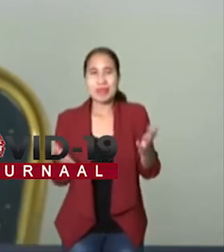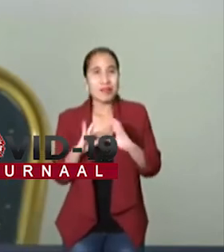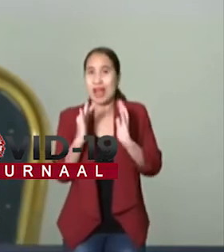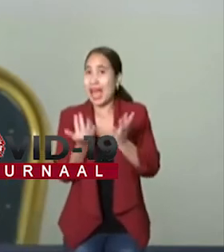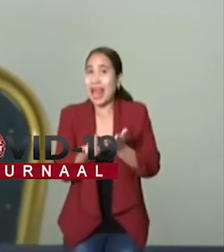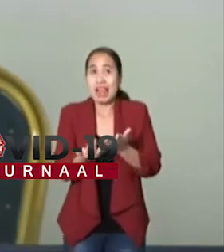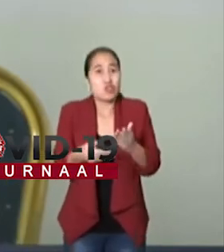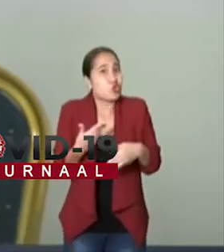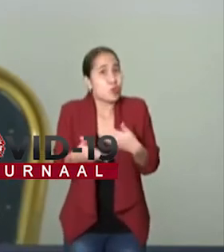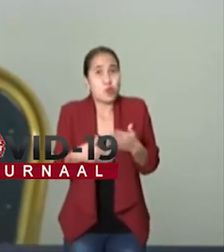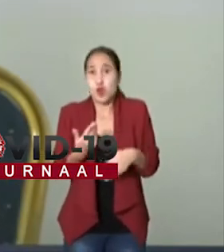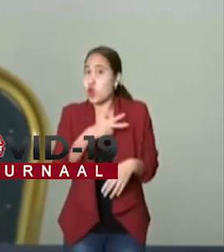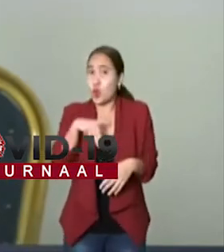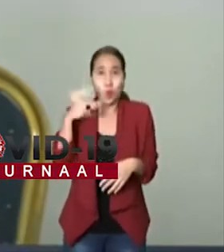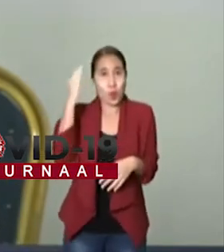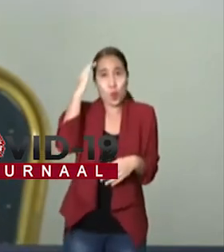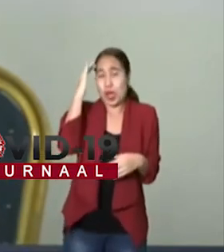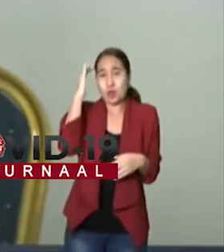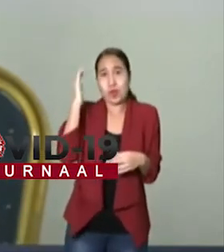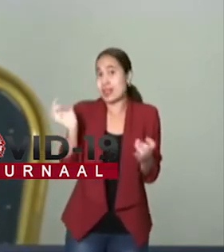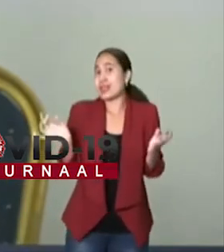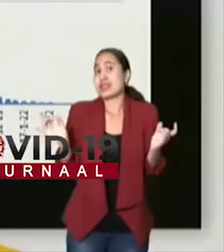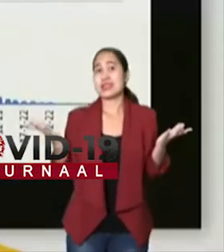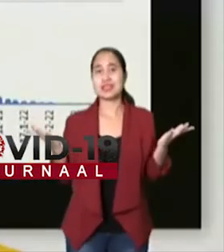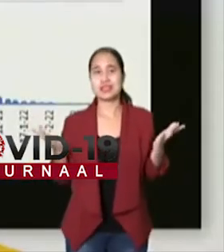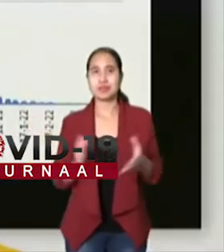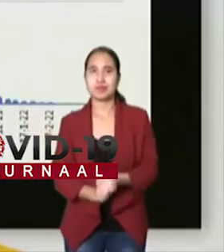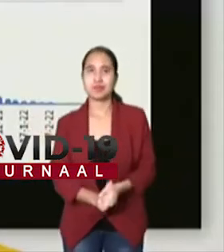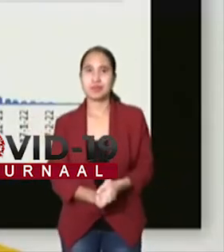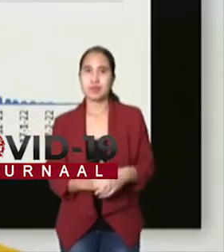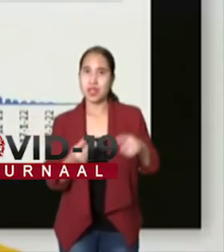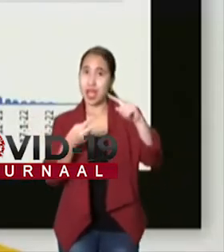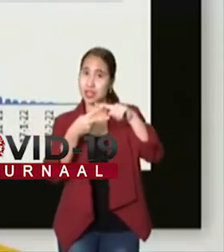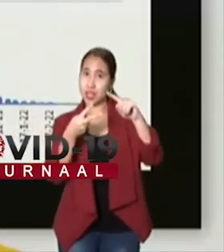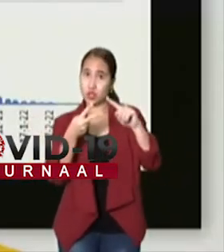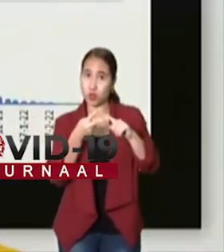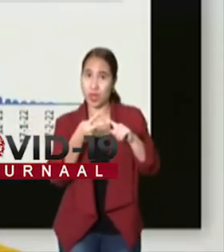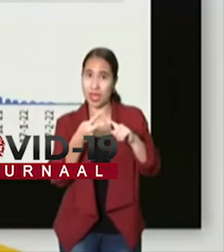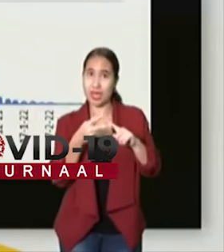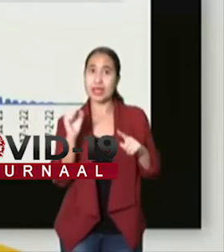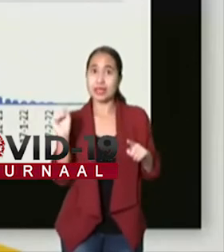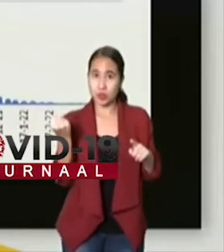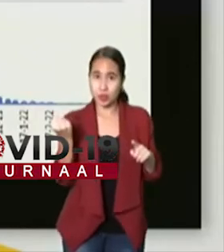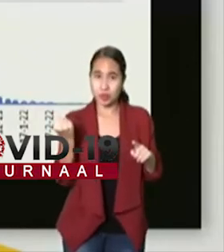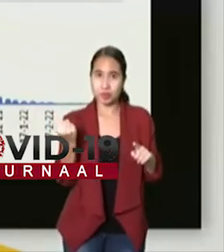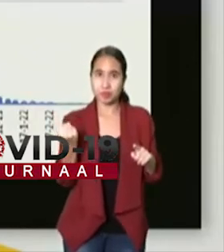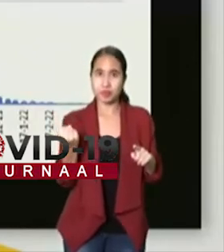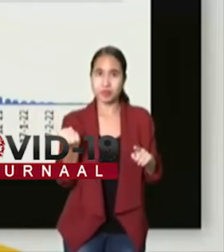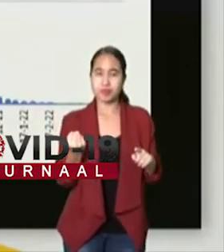Dus als er zijn twee scenario's. Mochten